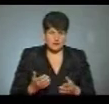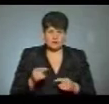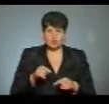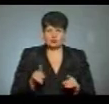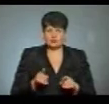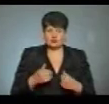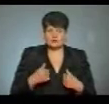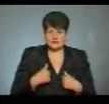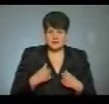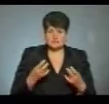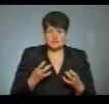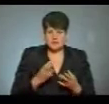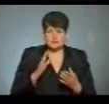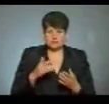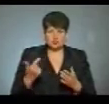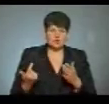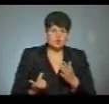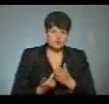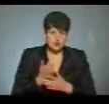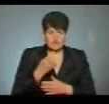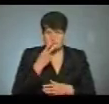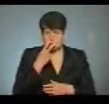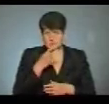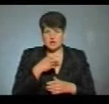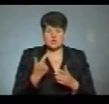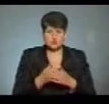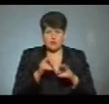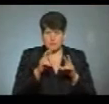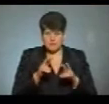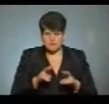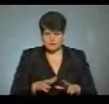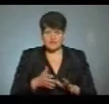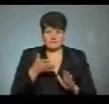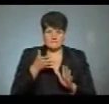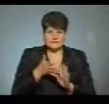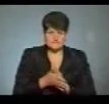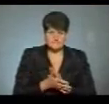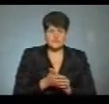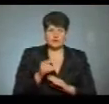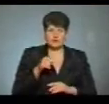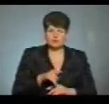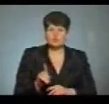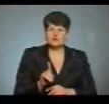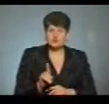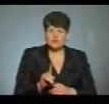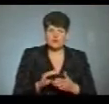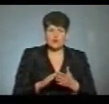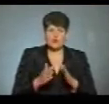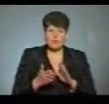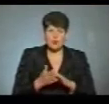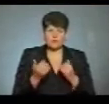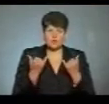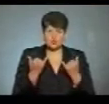нам все ж таки треба буде знову, я передбачаю, переглядати ці видатки, тому що в умовах